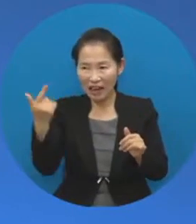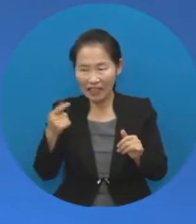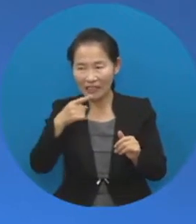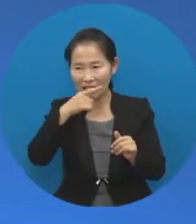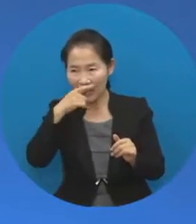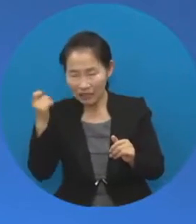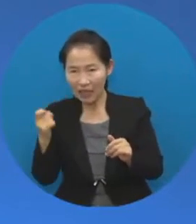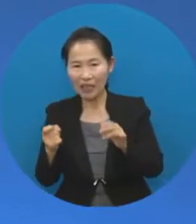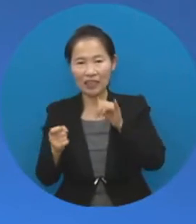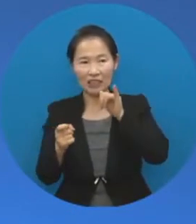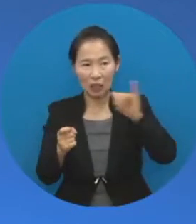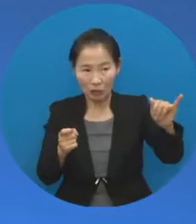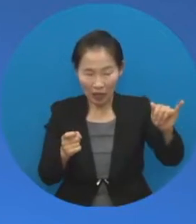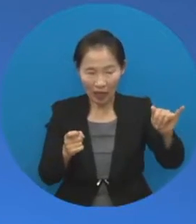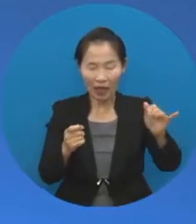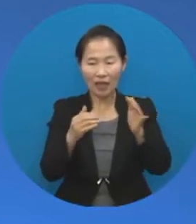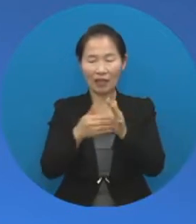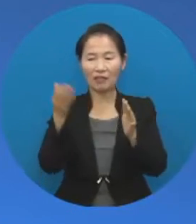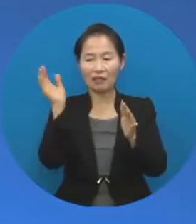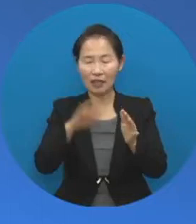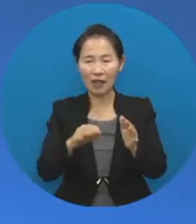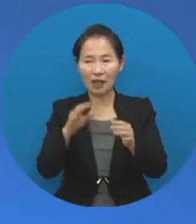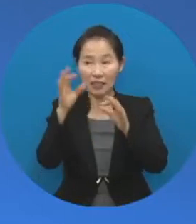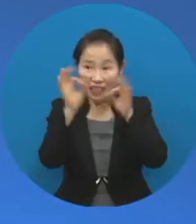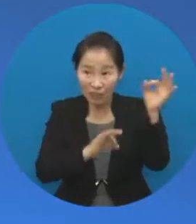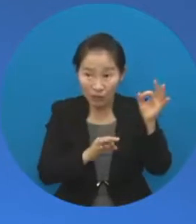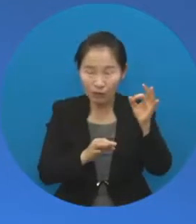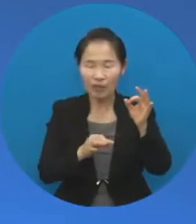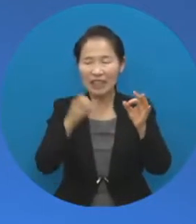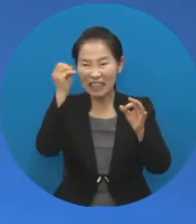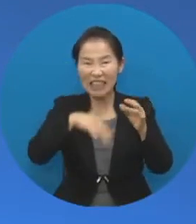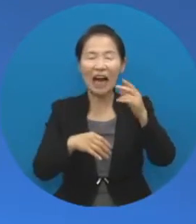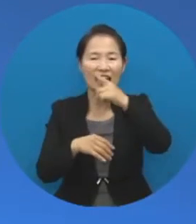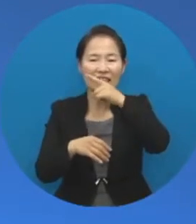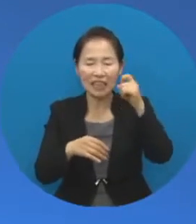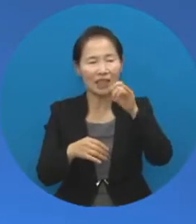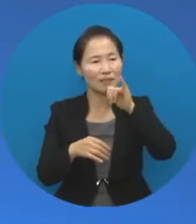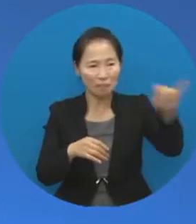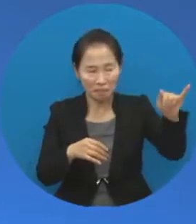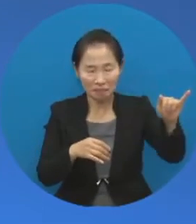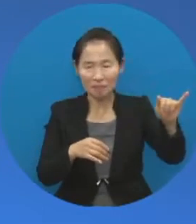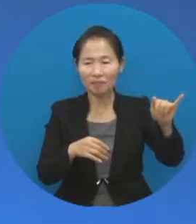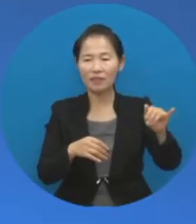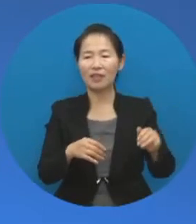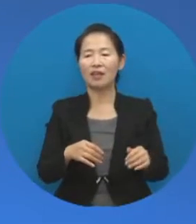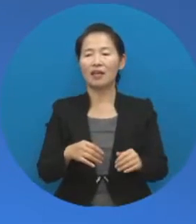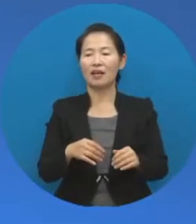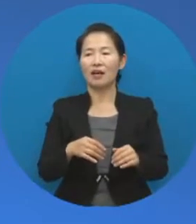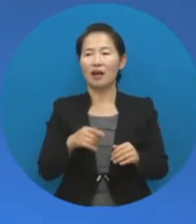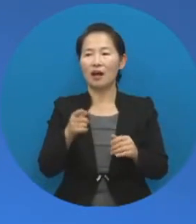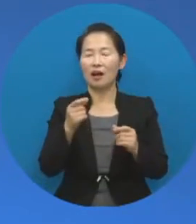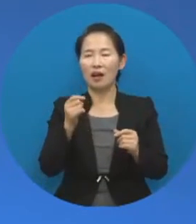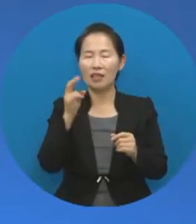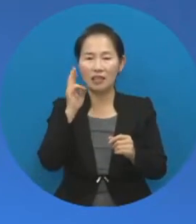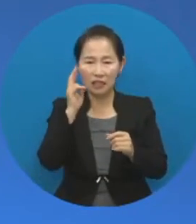실수로 그냥 짜장면을 시켰거든요. 그래서 실수를 하면 큰일 나요. 그런데 그렇게 중요한 실수를